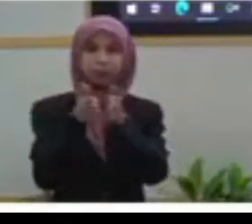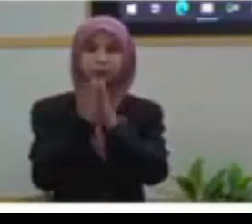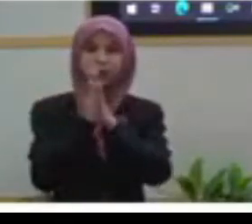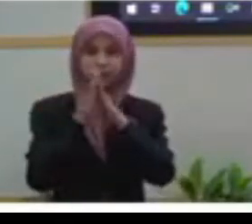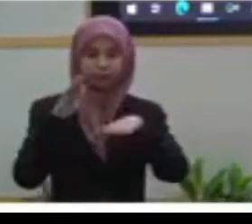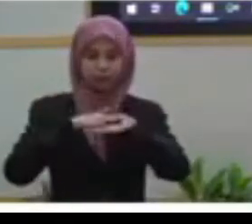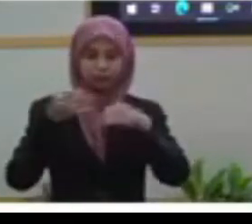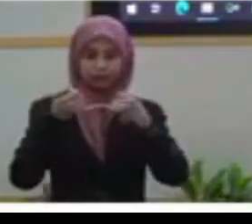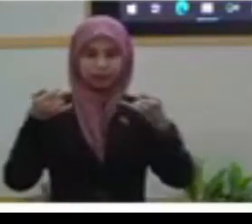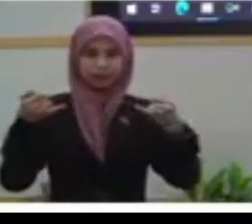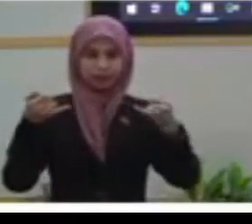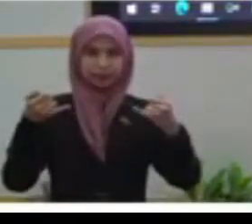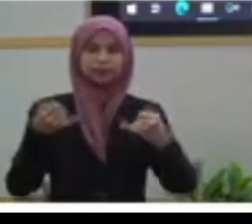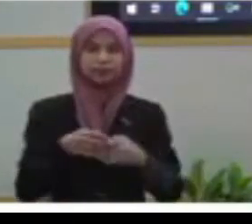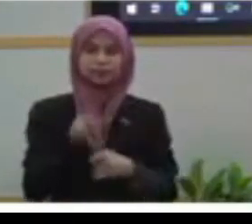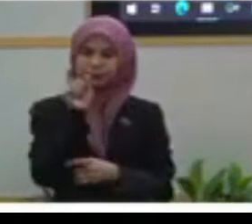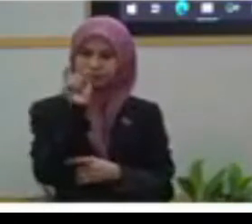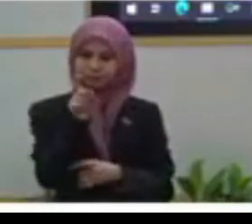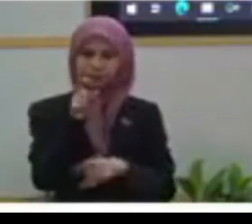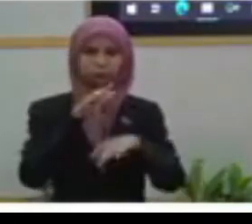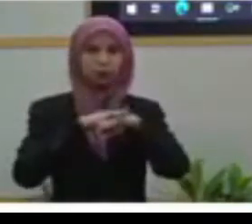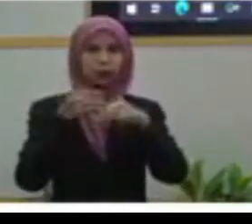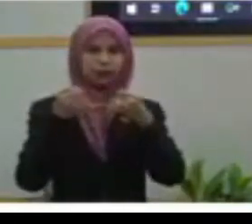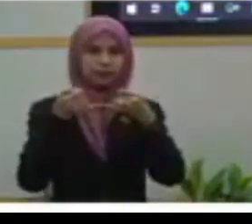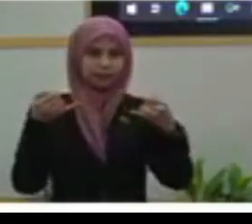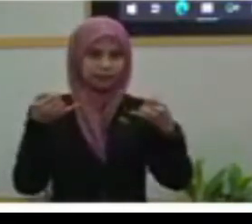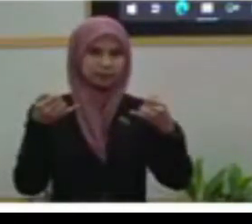online. Klik pada online,